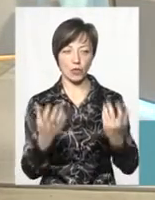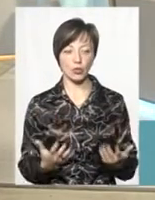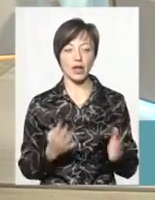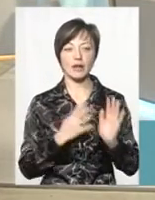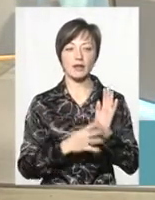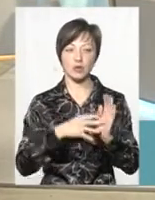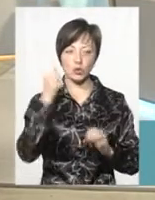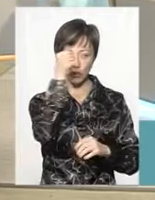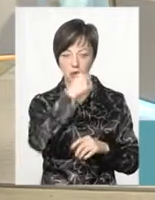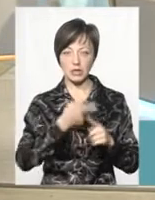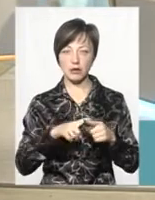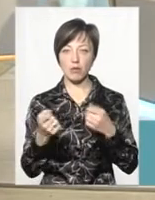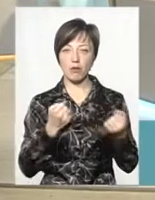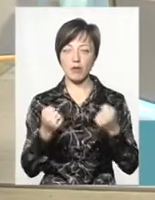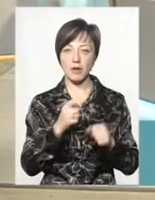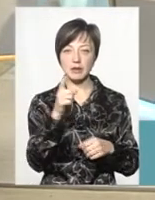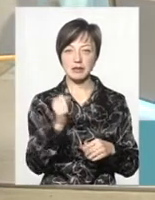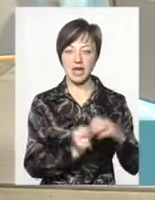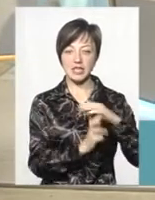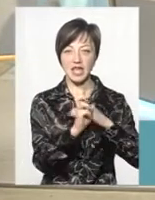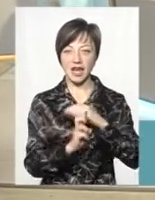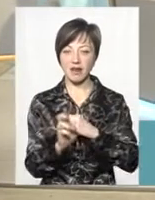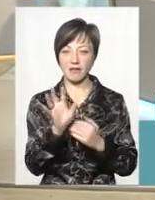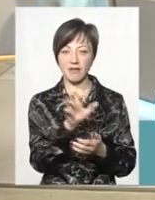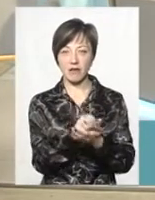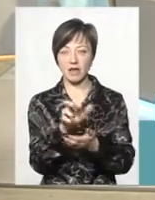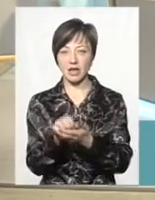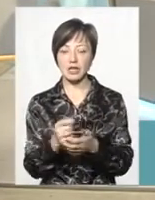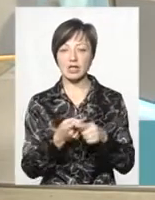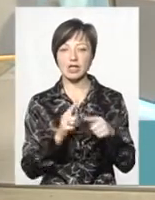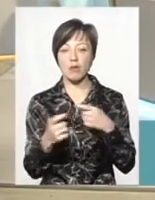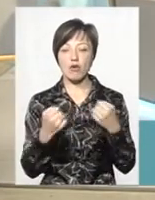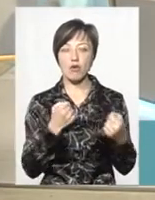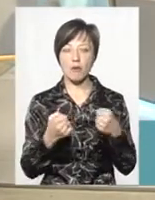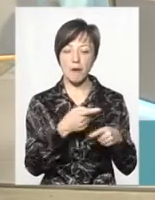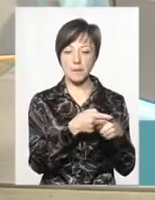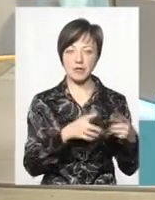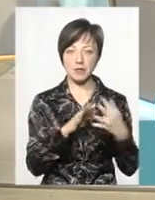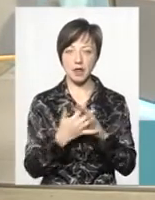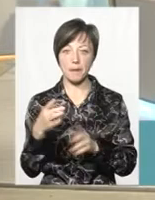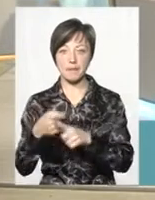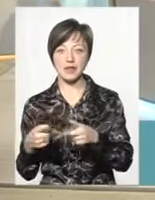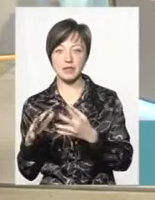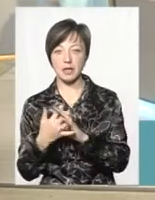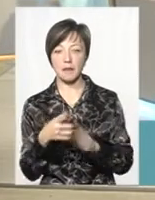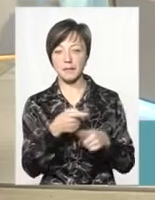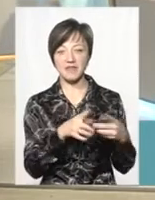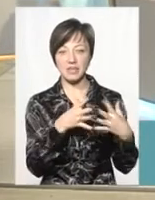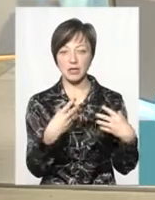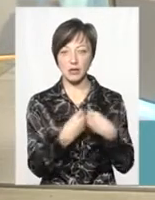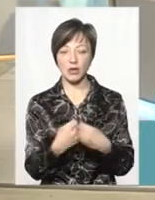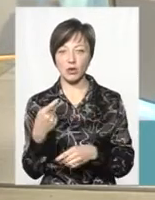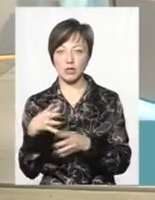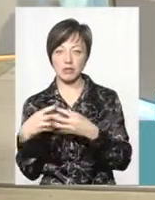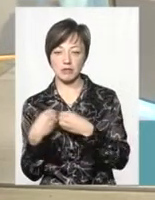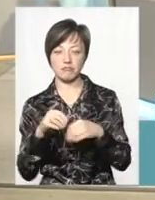роки – це боротьба за церкви, це боротьба з півсела на півсела, це півсім'ї на півсім'ї. Одні до